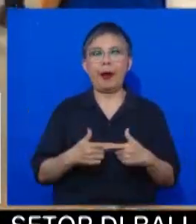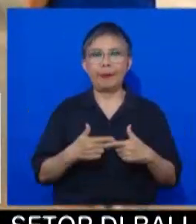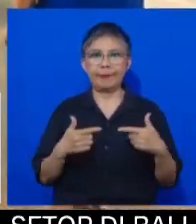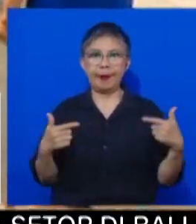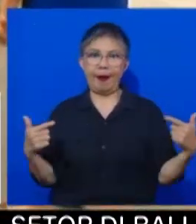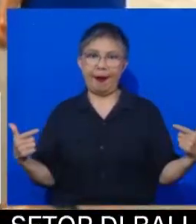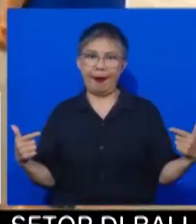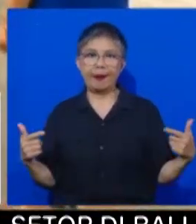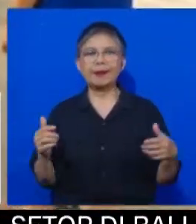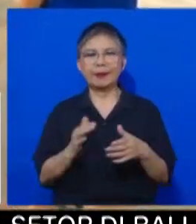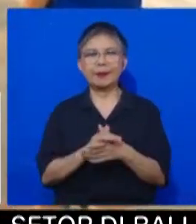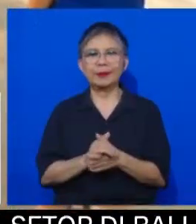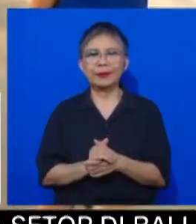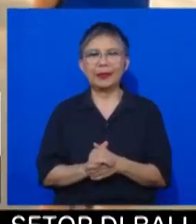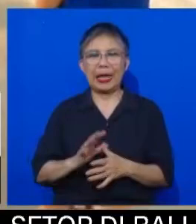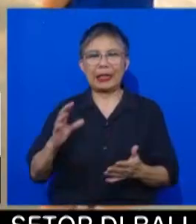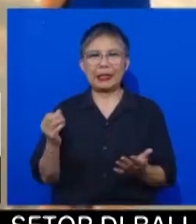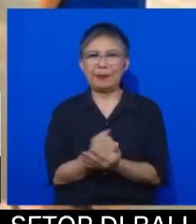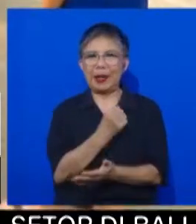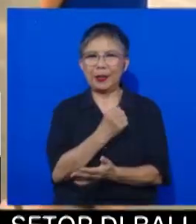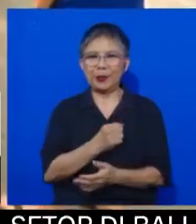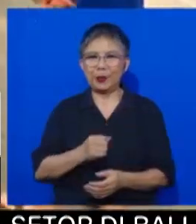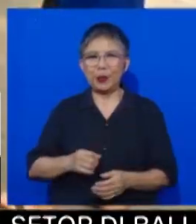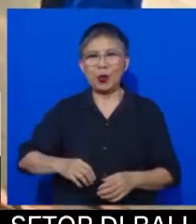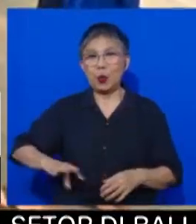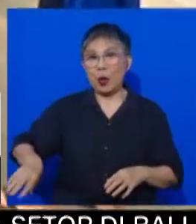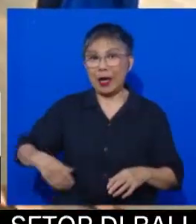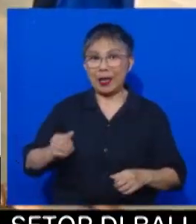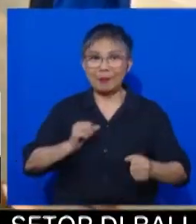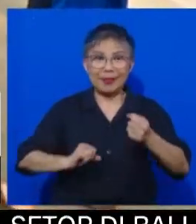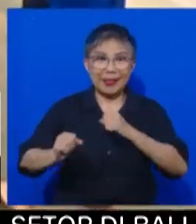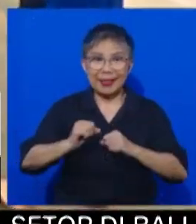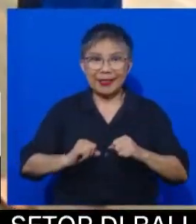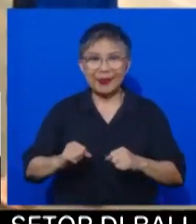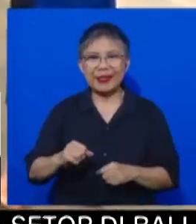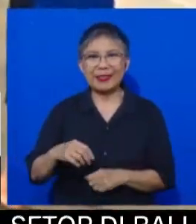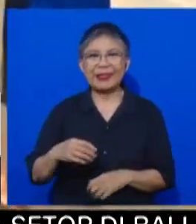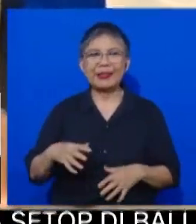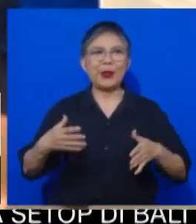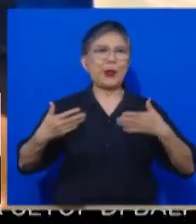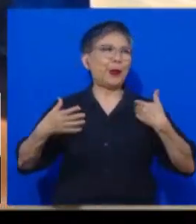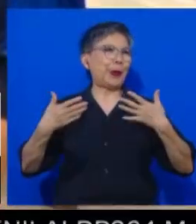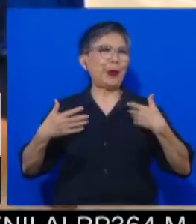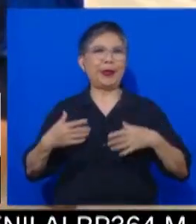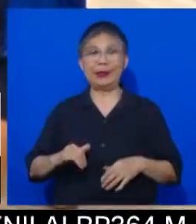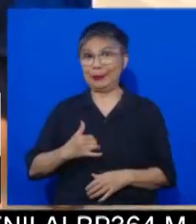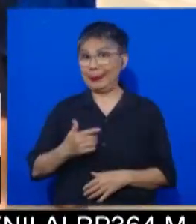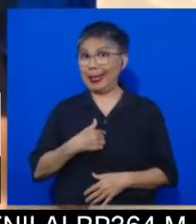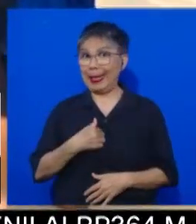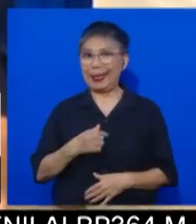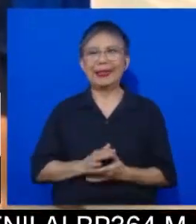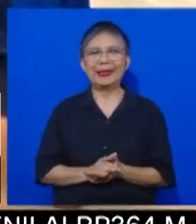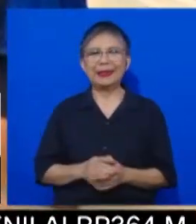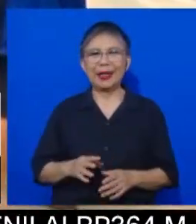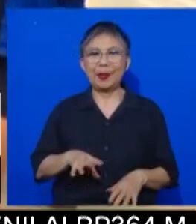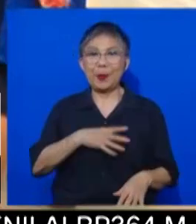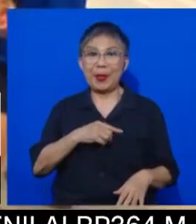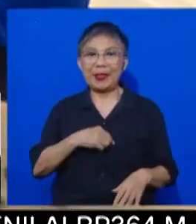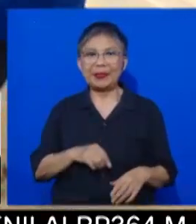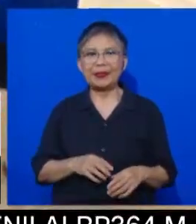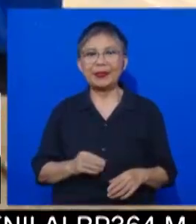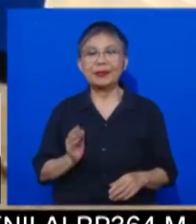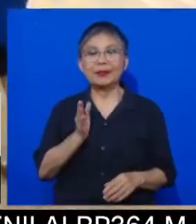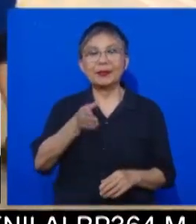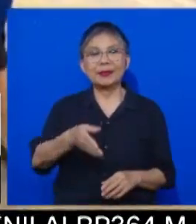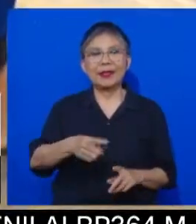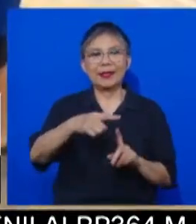Long weekend seperti ini memang menjadi kesempatan untuk masyarakat melakukan kegiatan refreshing. Seperti saya, kali ini memanfaatkan hari libur untuk